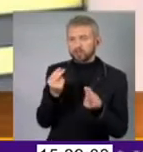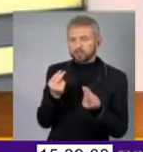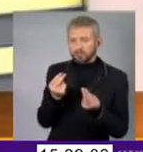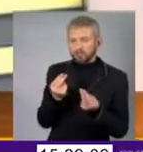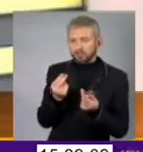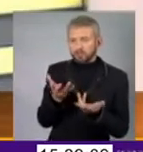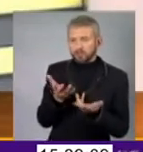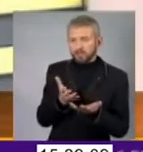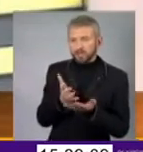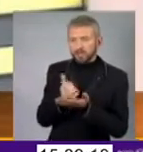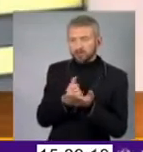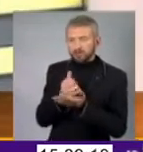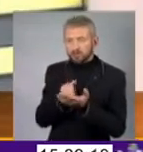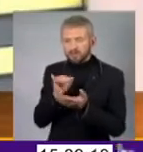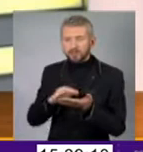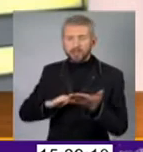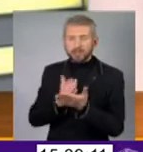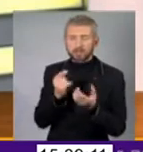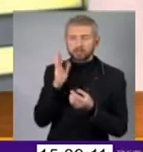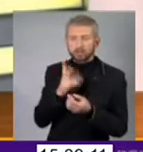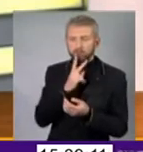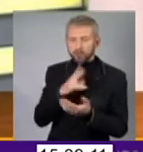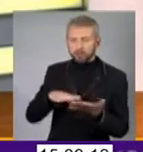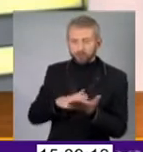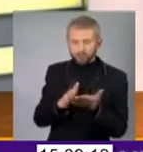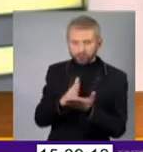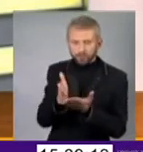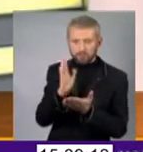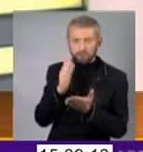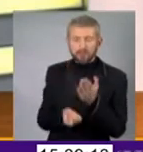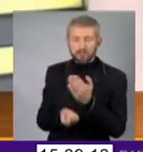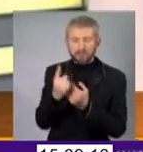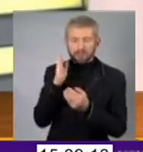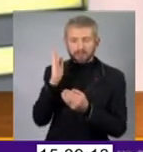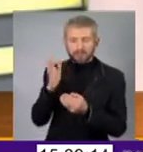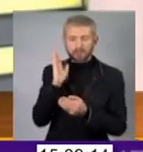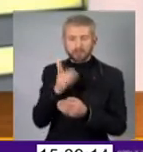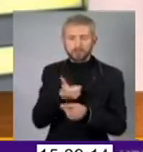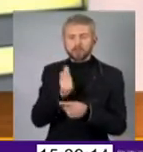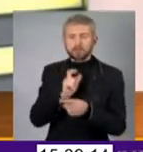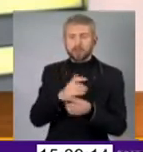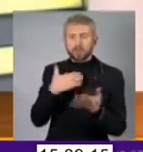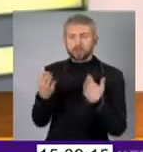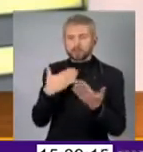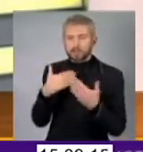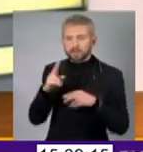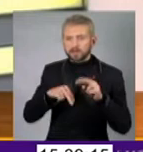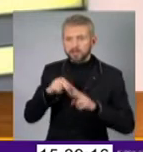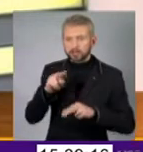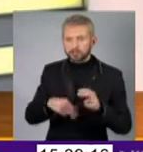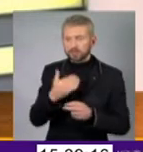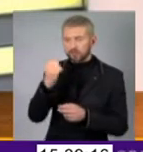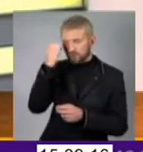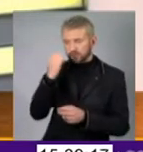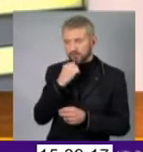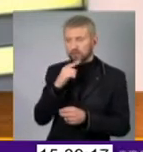зазначили, і карта, де будемо бачити маршрути, буде з'являтися і надалі, і буде максимальна комунікація налагоджуватися. Вам дуже дякую,